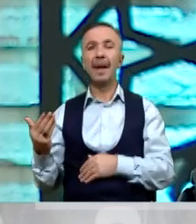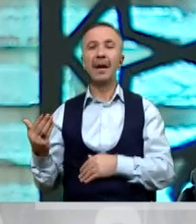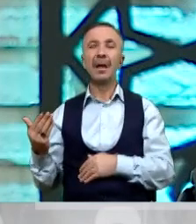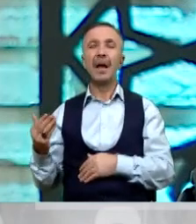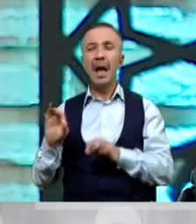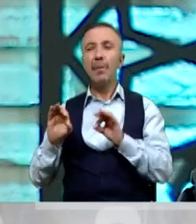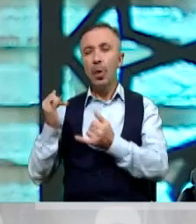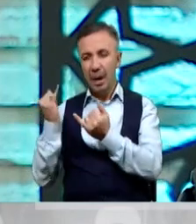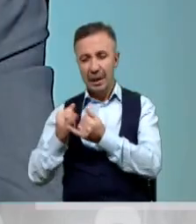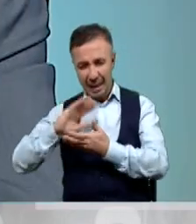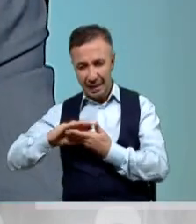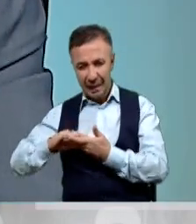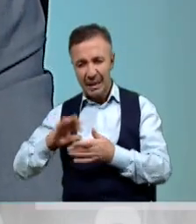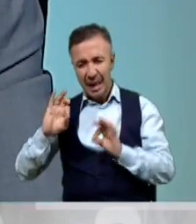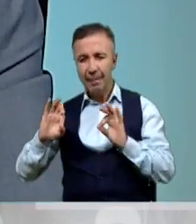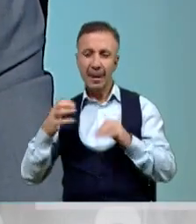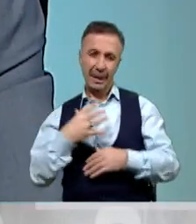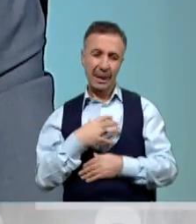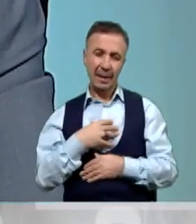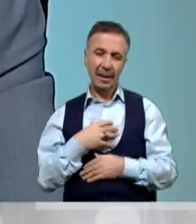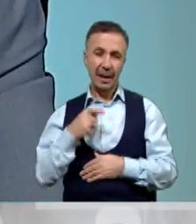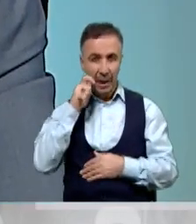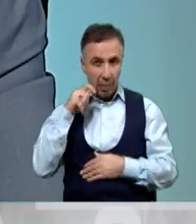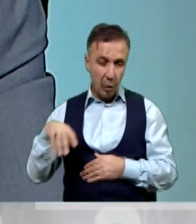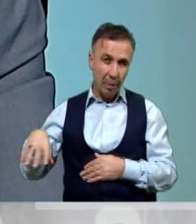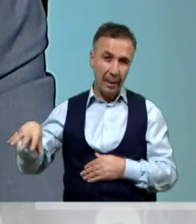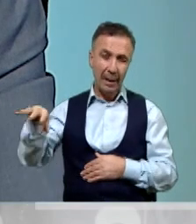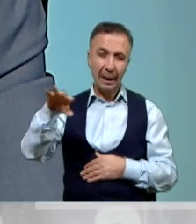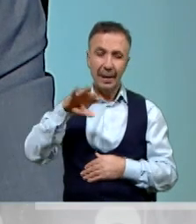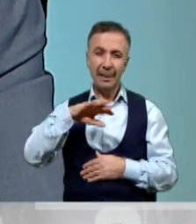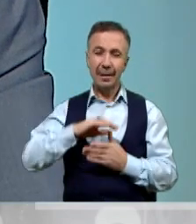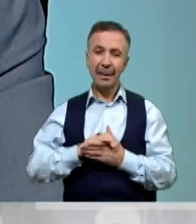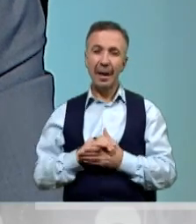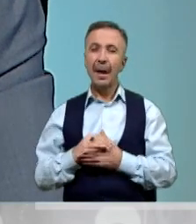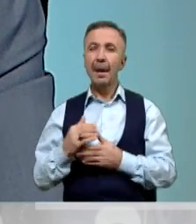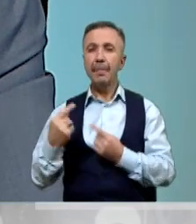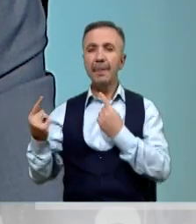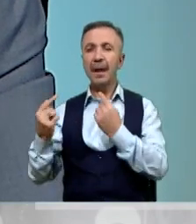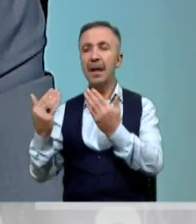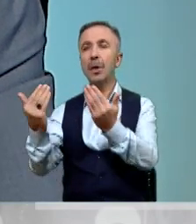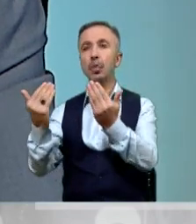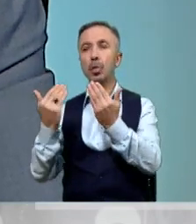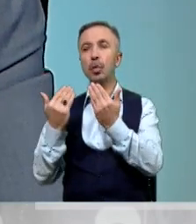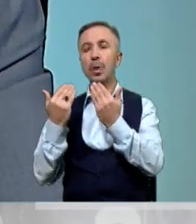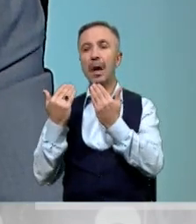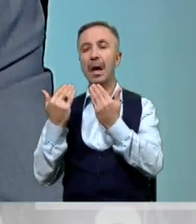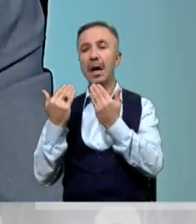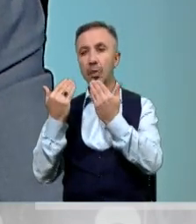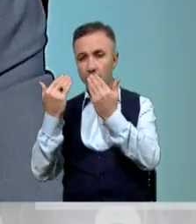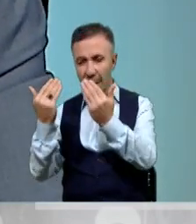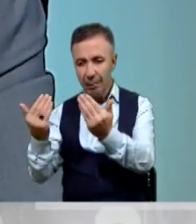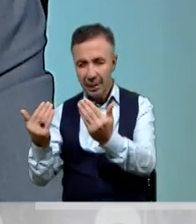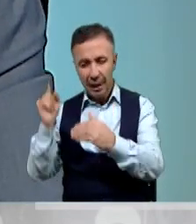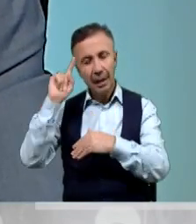da hem o kardeşimize hem kendisine müminlerin karşılıklı olarak birbirlerine dua etmeleri Allah katında